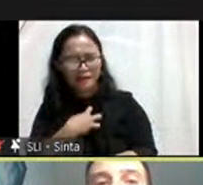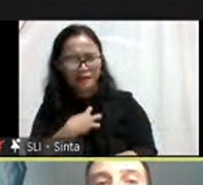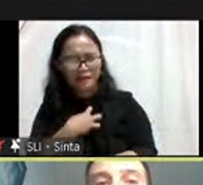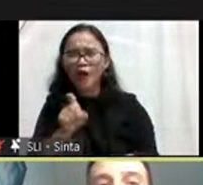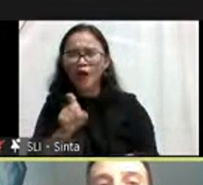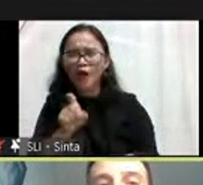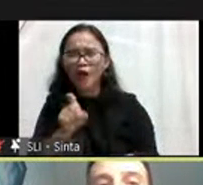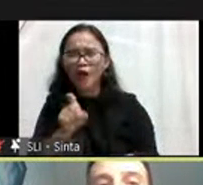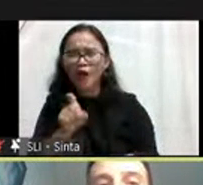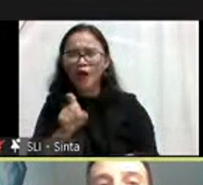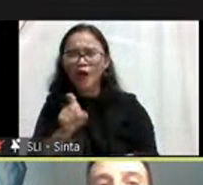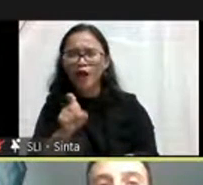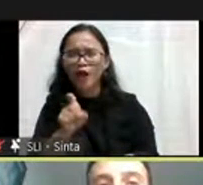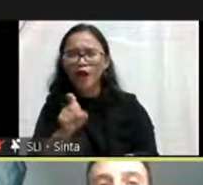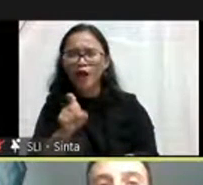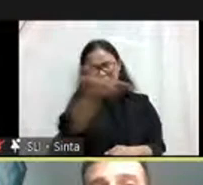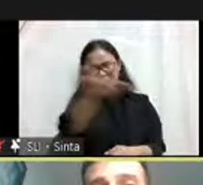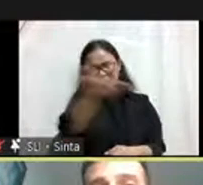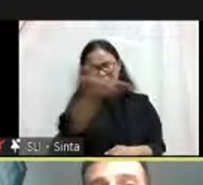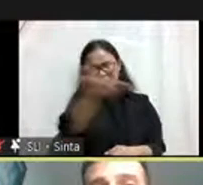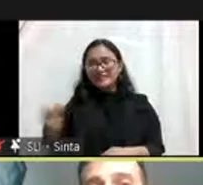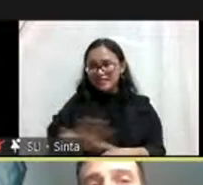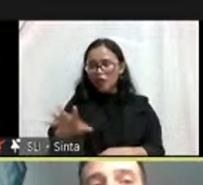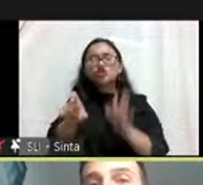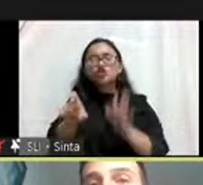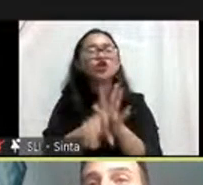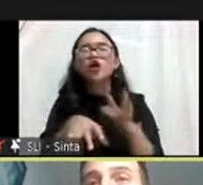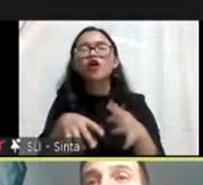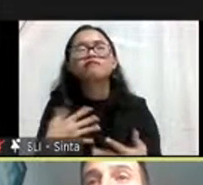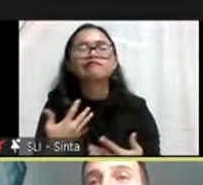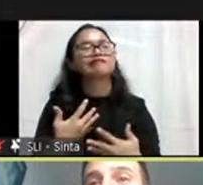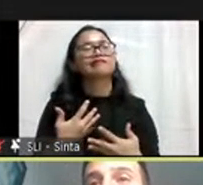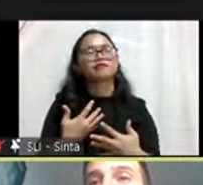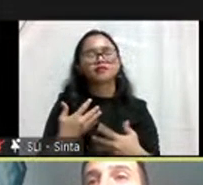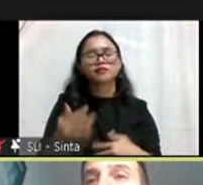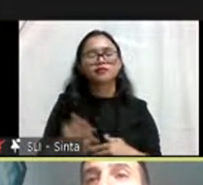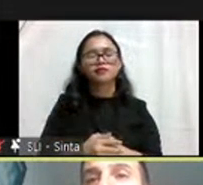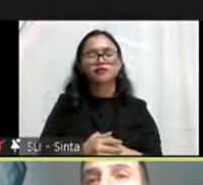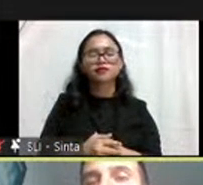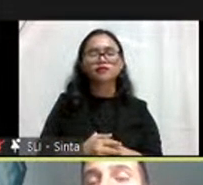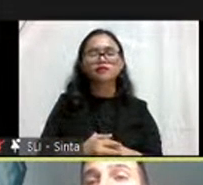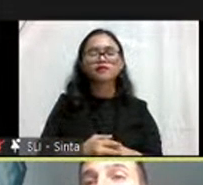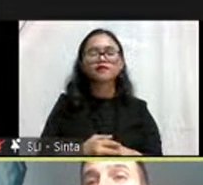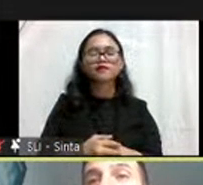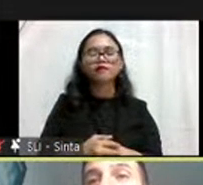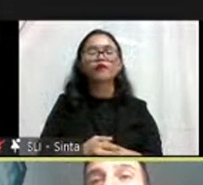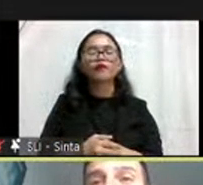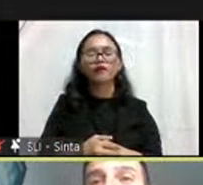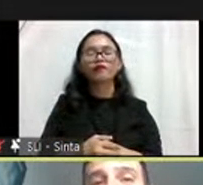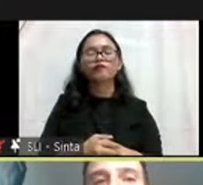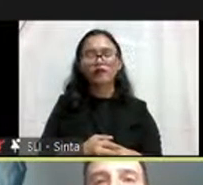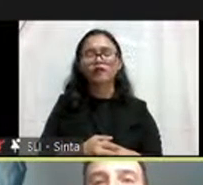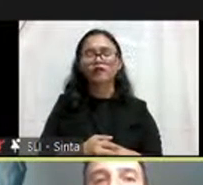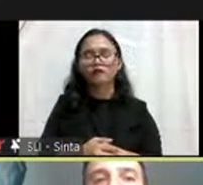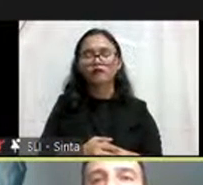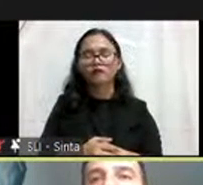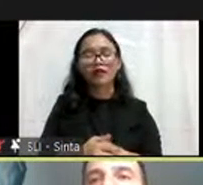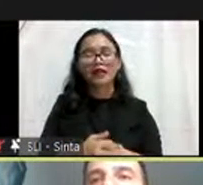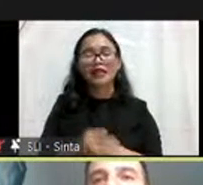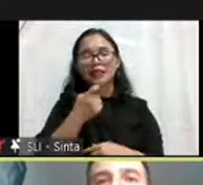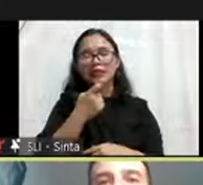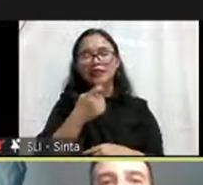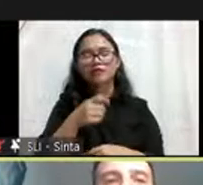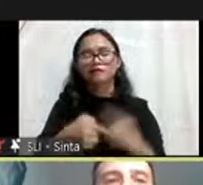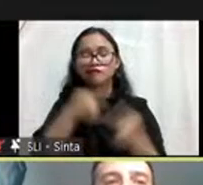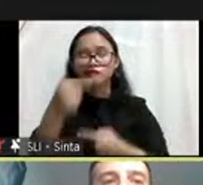di kawasan Asia ketika kita bicara mengenai eh eh lwsuit atau tuntutan terhadap